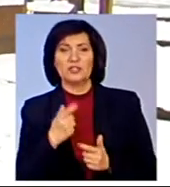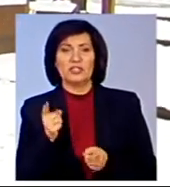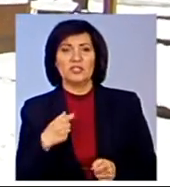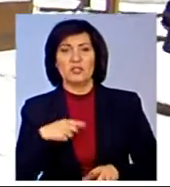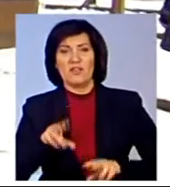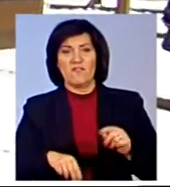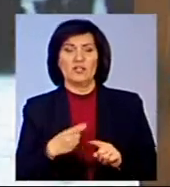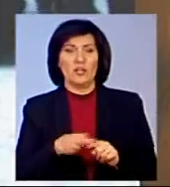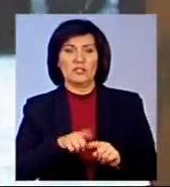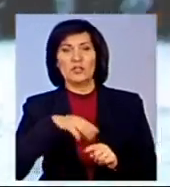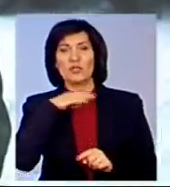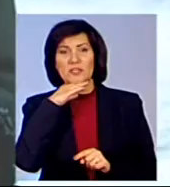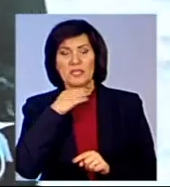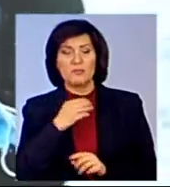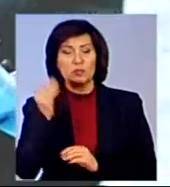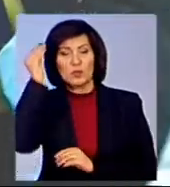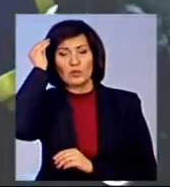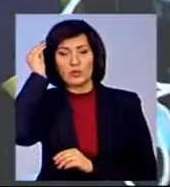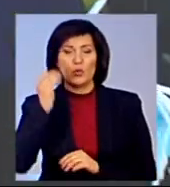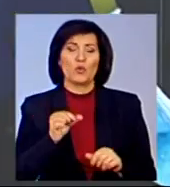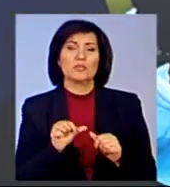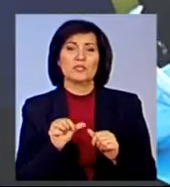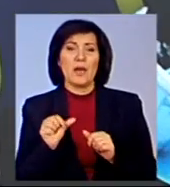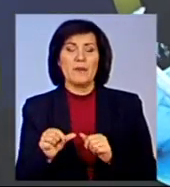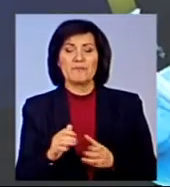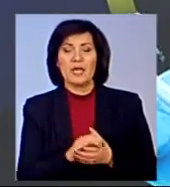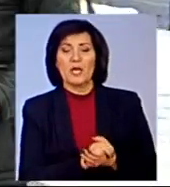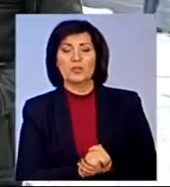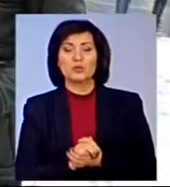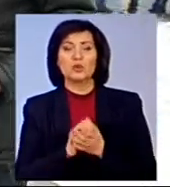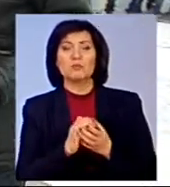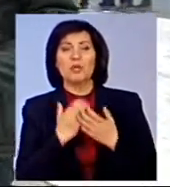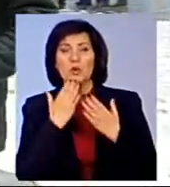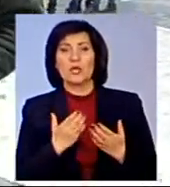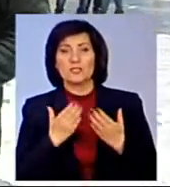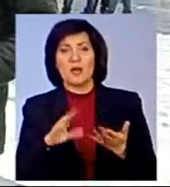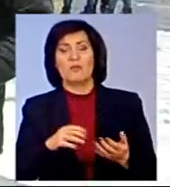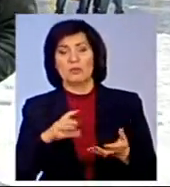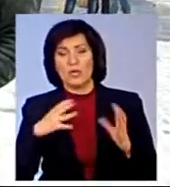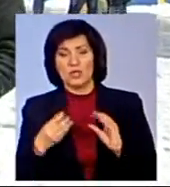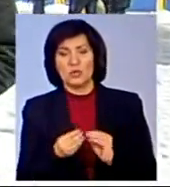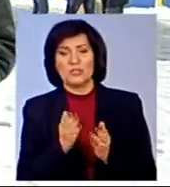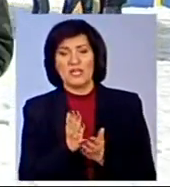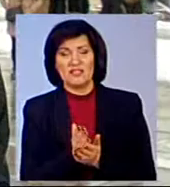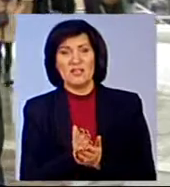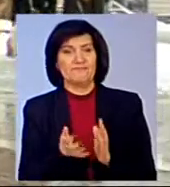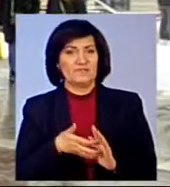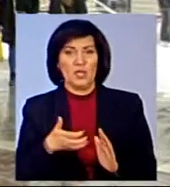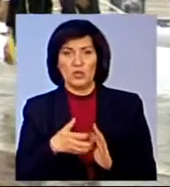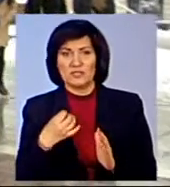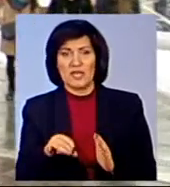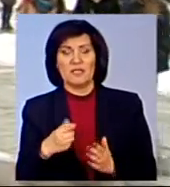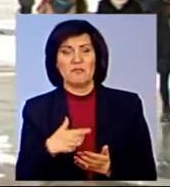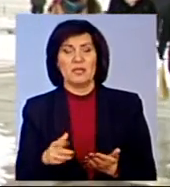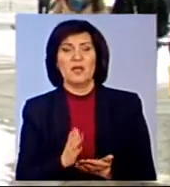їх достатніми. З точки зору саме суспільного запиту, дійсно результат є, на жаль, недостатнім. Ми маємо